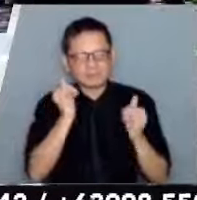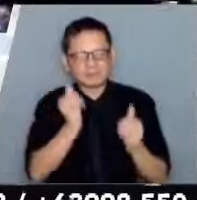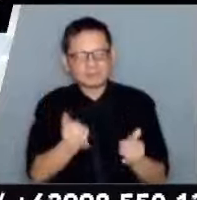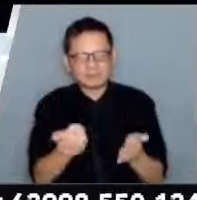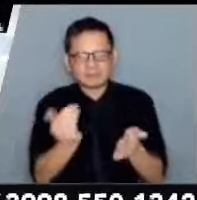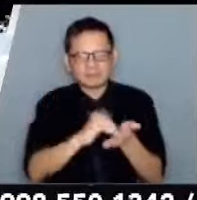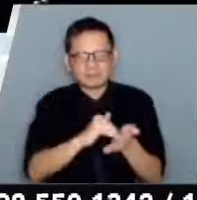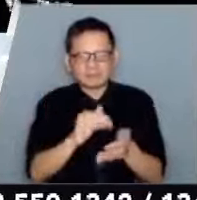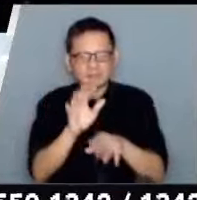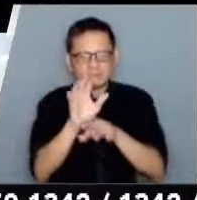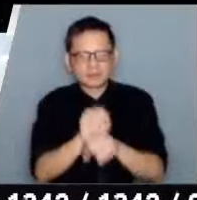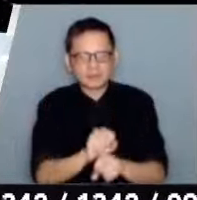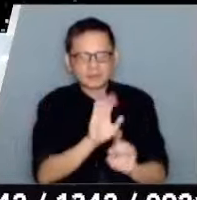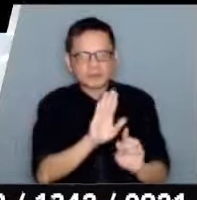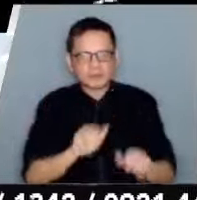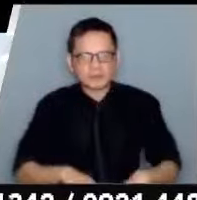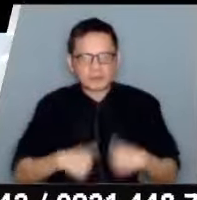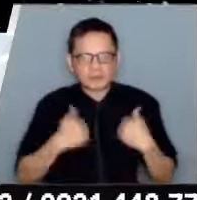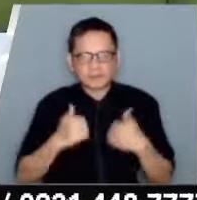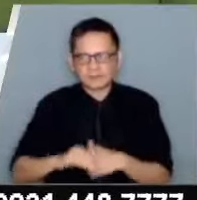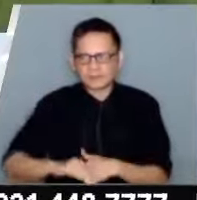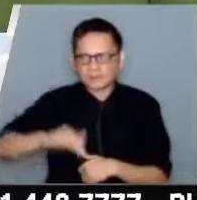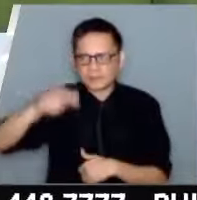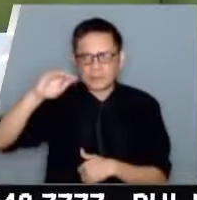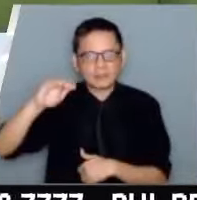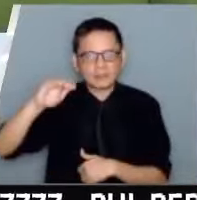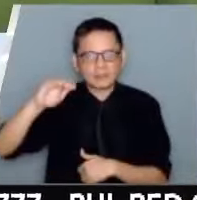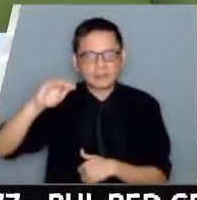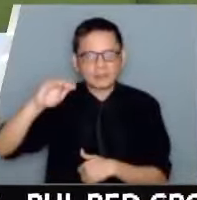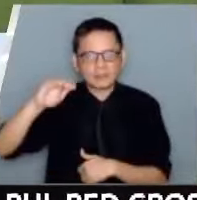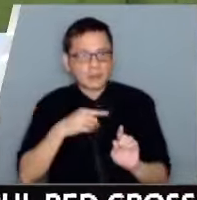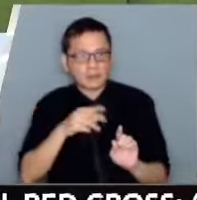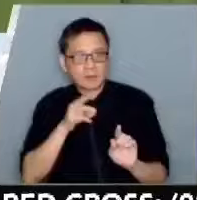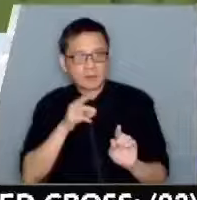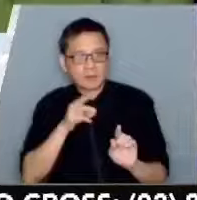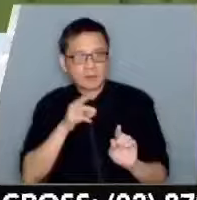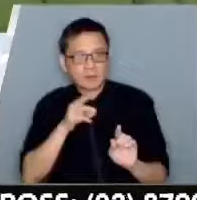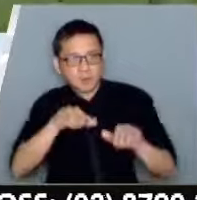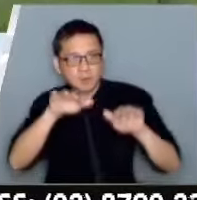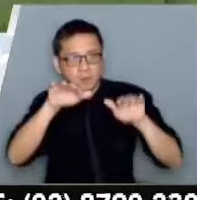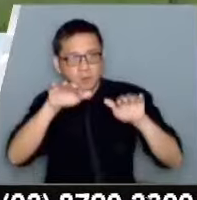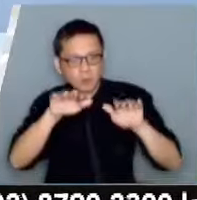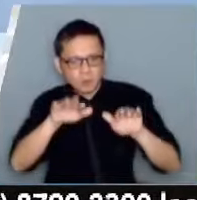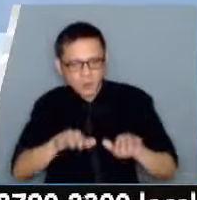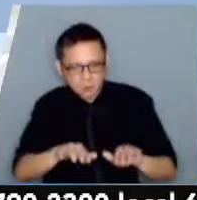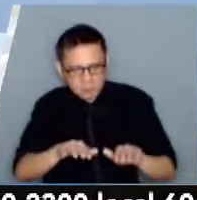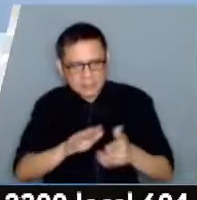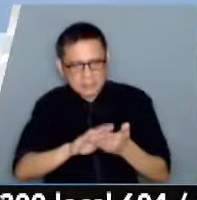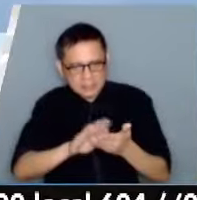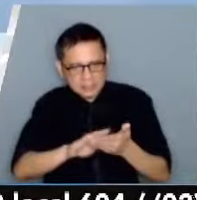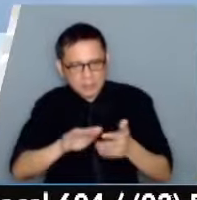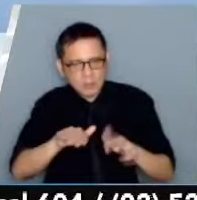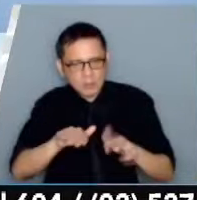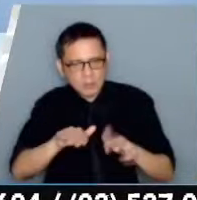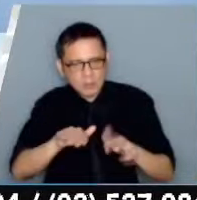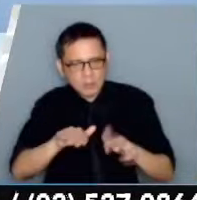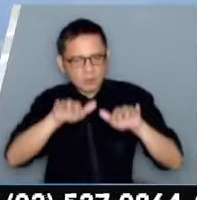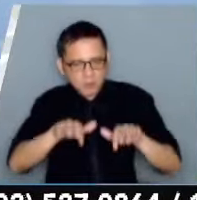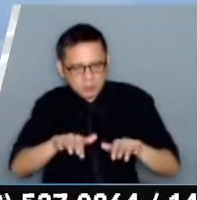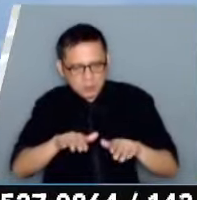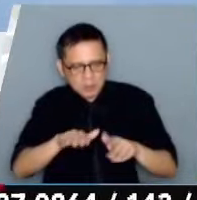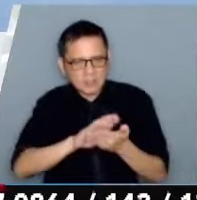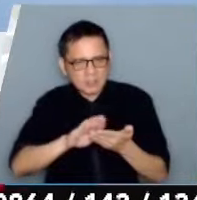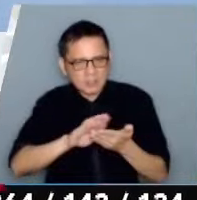buhay. Tuwing umuulan at bumabaha, likas, balik, linis na ang kanilang nakasanayan. Mag-aalas dos na madaling